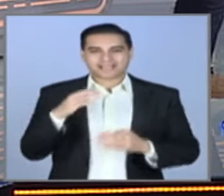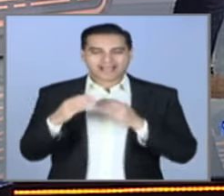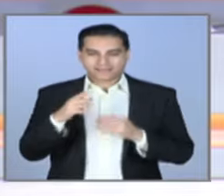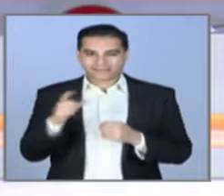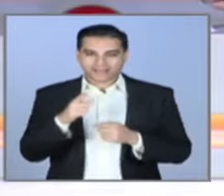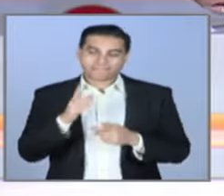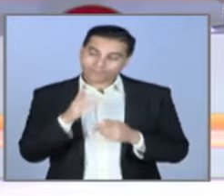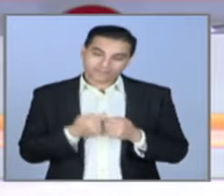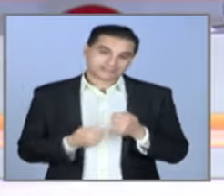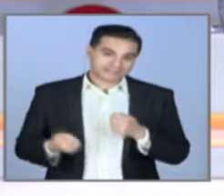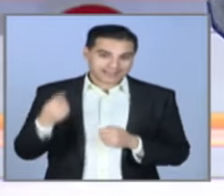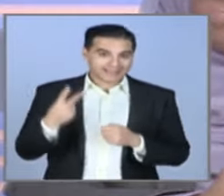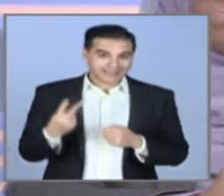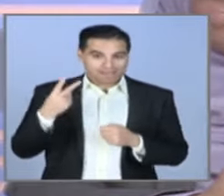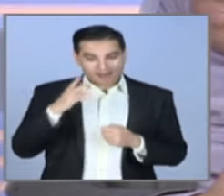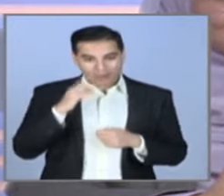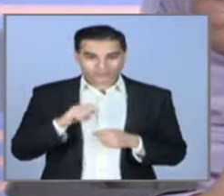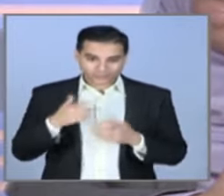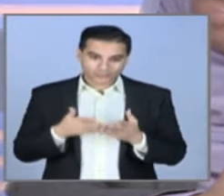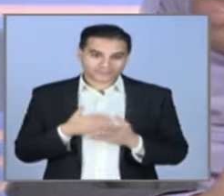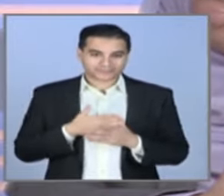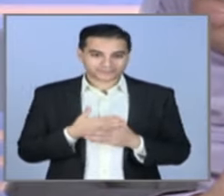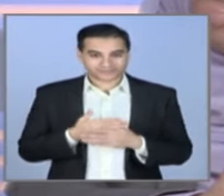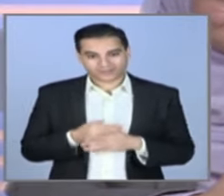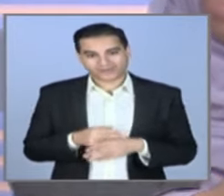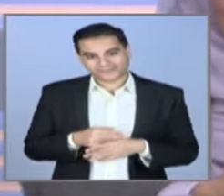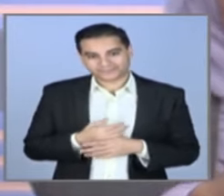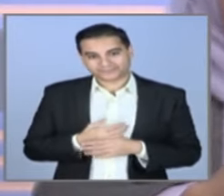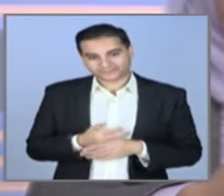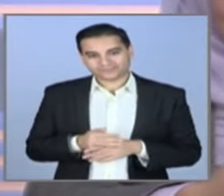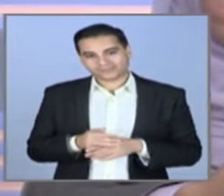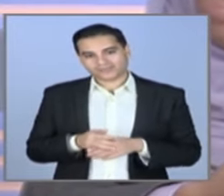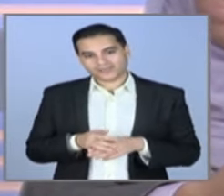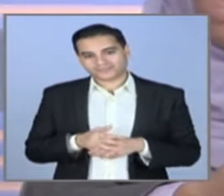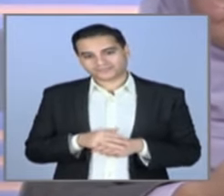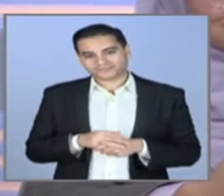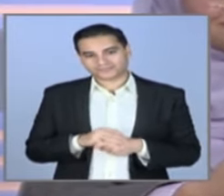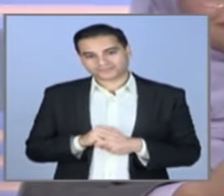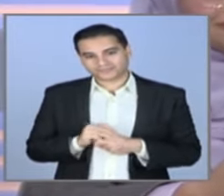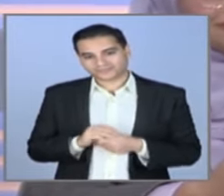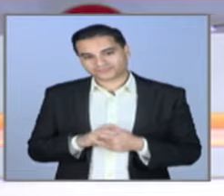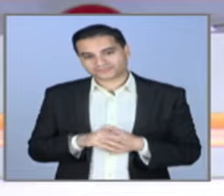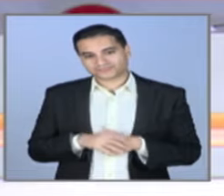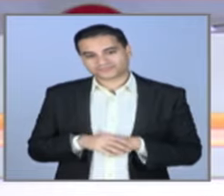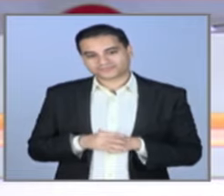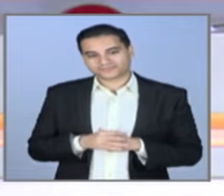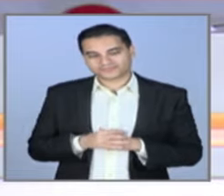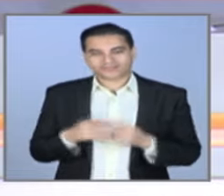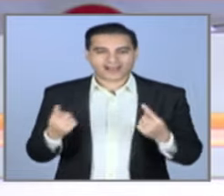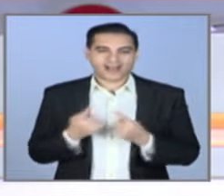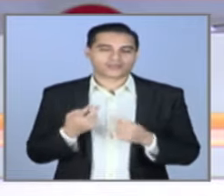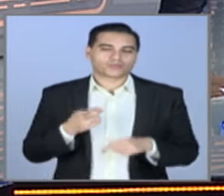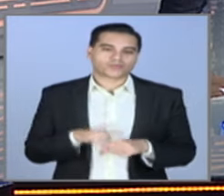6 إجابات صح من 10، كان ممكن يبقوا 7 لو سؤال التاريخ كان المفروض أفكر فيه، بس يعني أنا ما قلت ما أفكرش فيه وأقوله أعمل باص عشان ما أضيعش حاجة. طبعاً وحياة